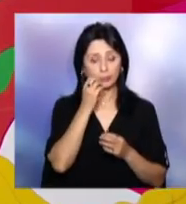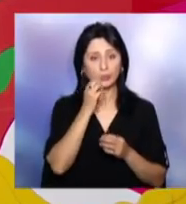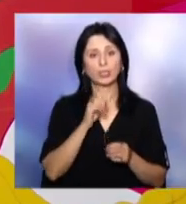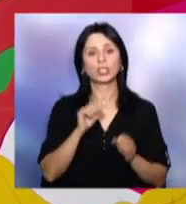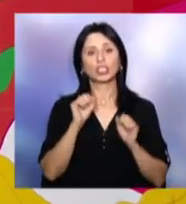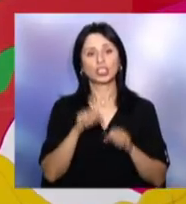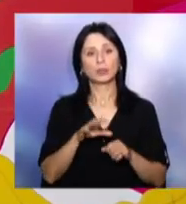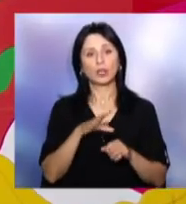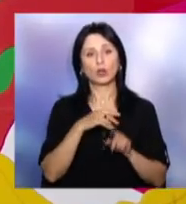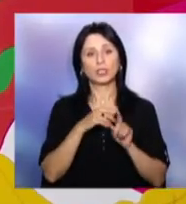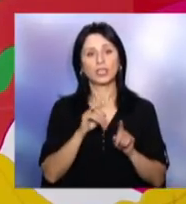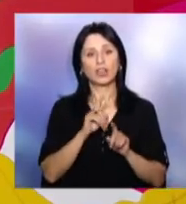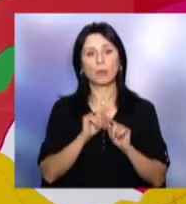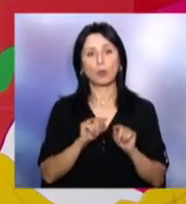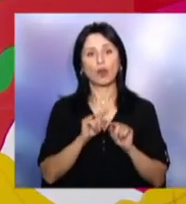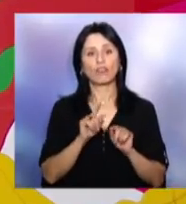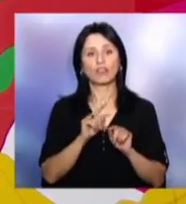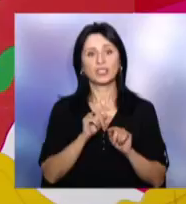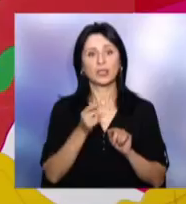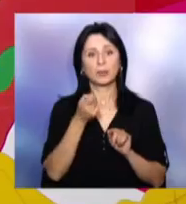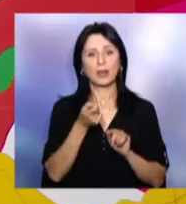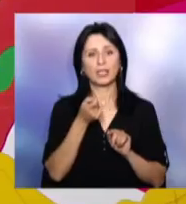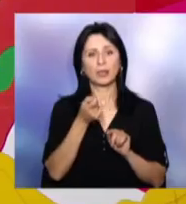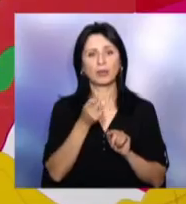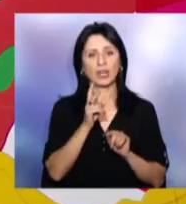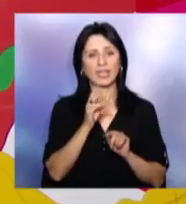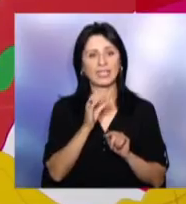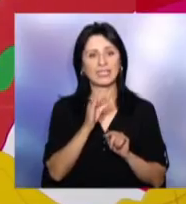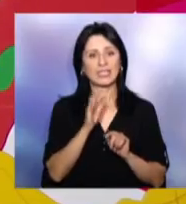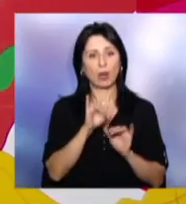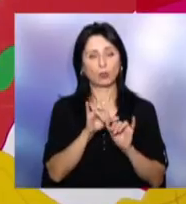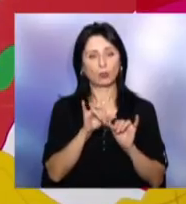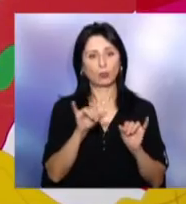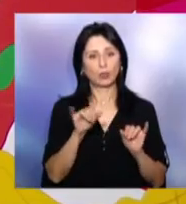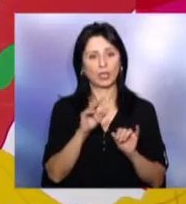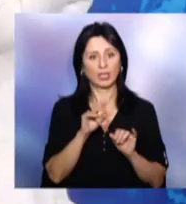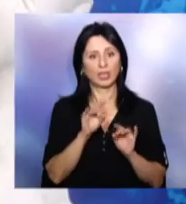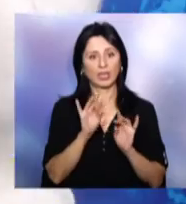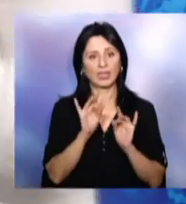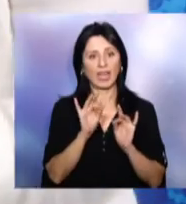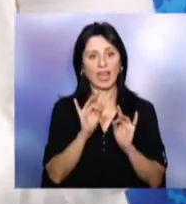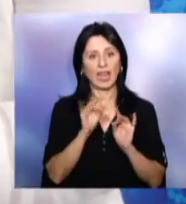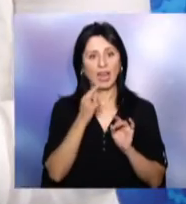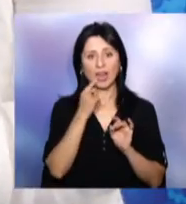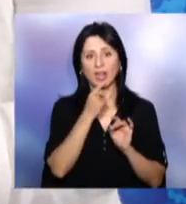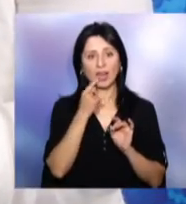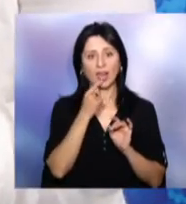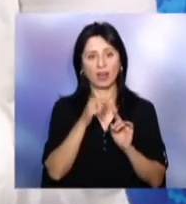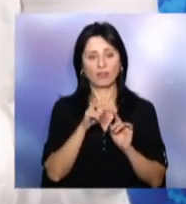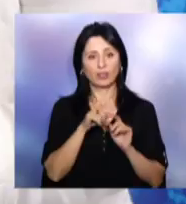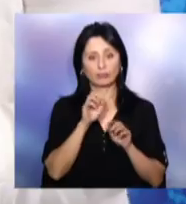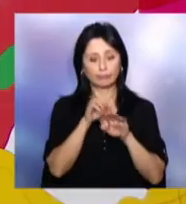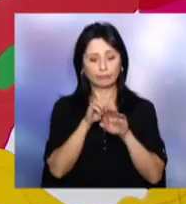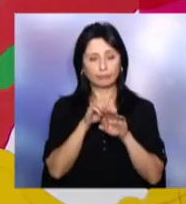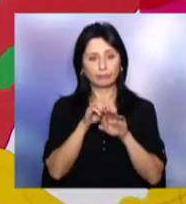მიზეზი, ან შეიძლება იყოს პროვოცირებული პატარ-პატარა კისტური წარმონაქმნები, ჩნდება ხოლმე თხელია კანი და ჩვენ ამას ხორკლების